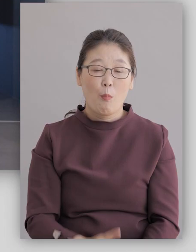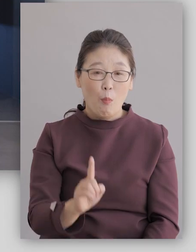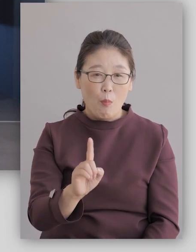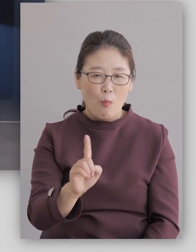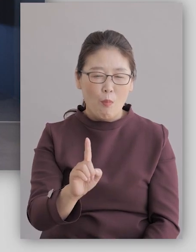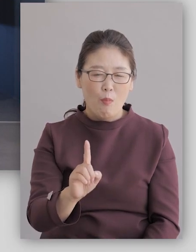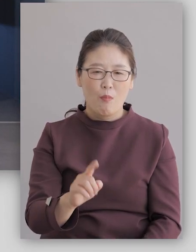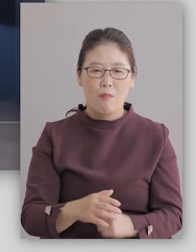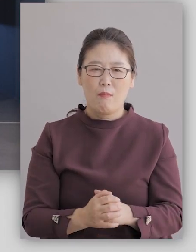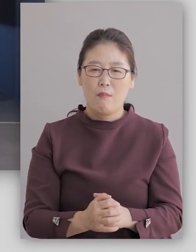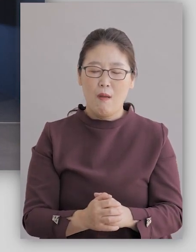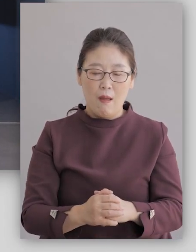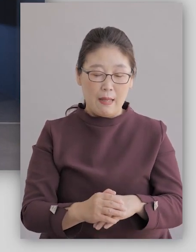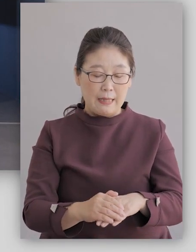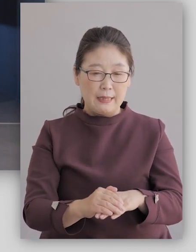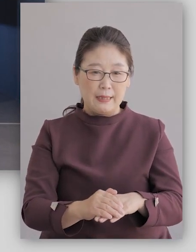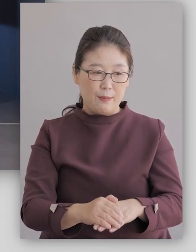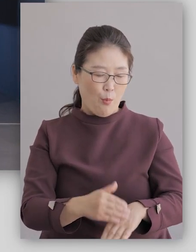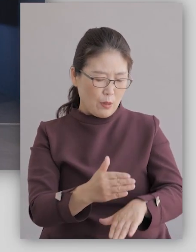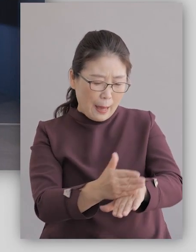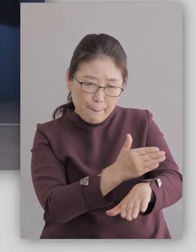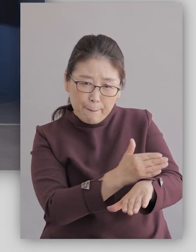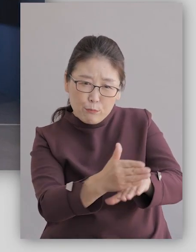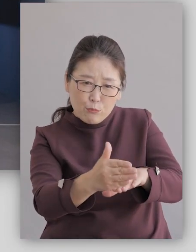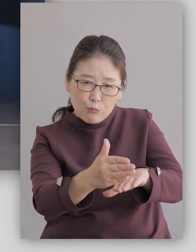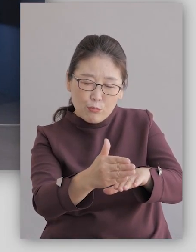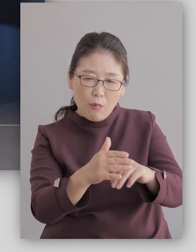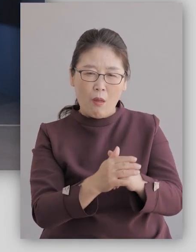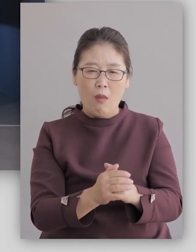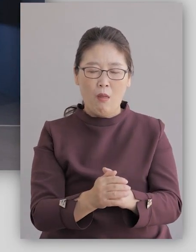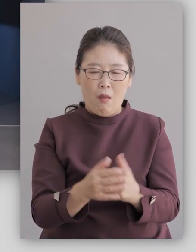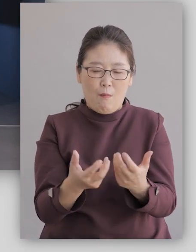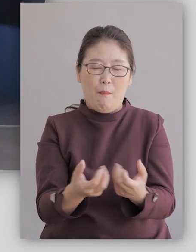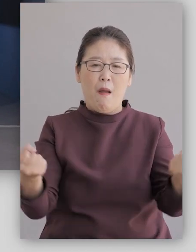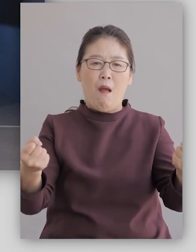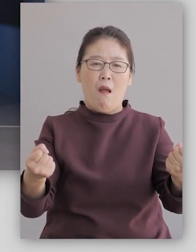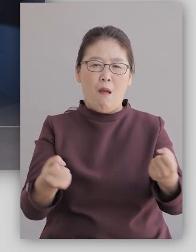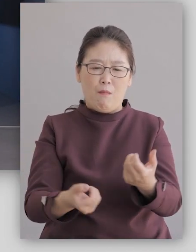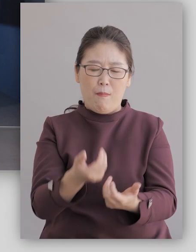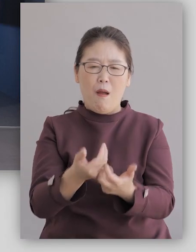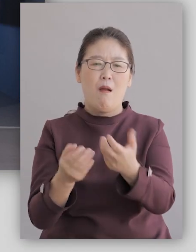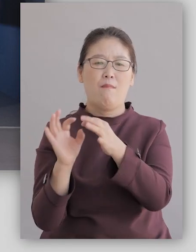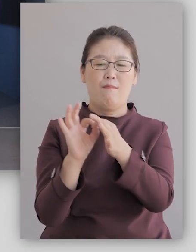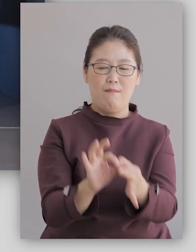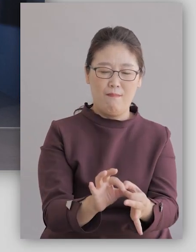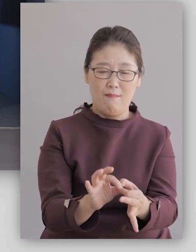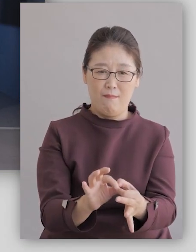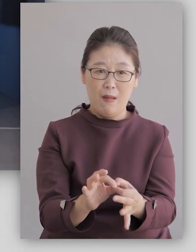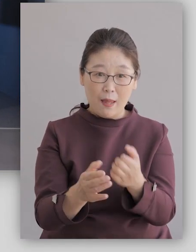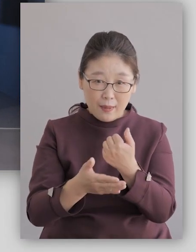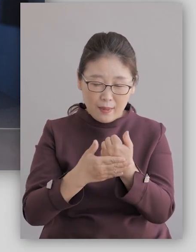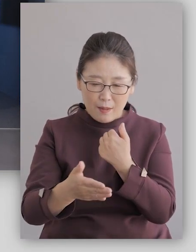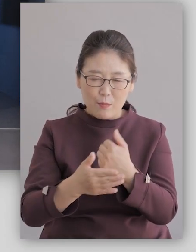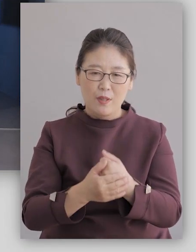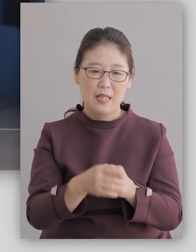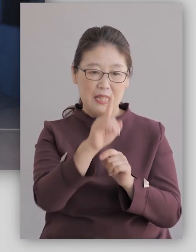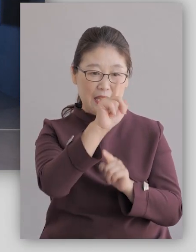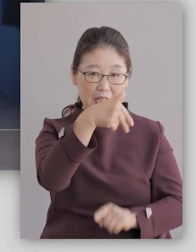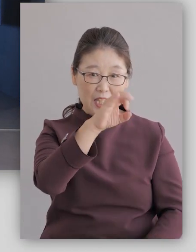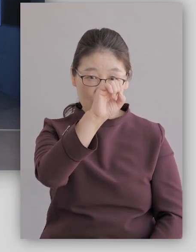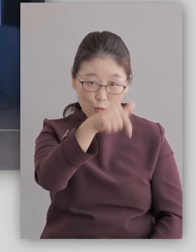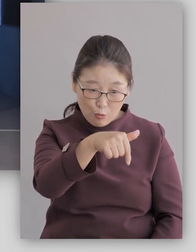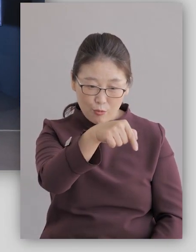여전히 남측과 북측의 분단은 계속되고 있기 때문이죠. 그것에 대한 상징 이미지로 이재욱